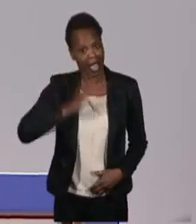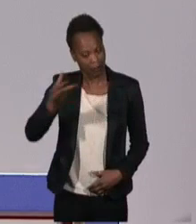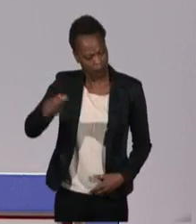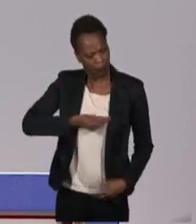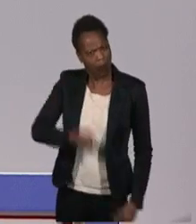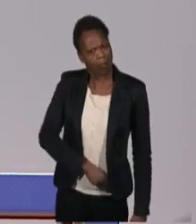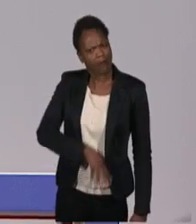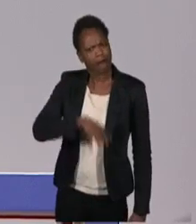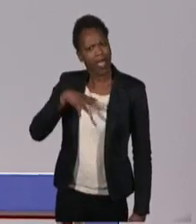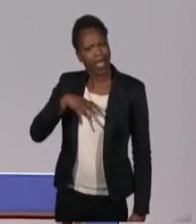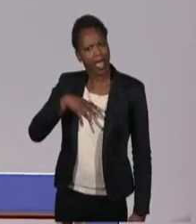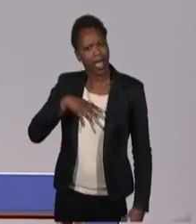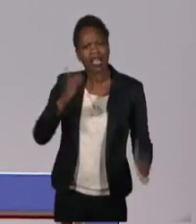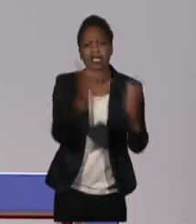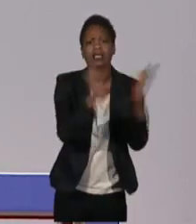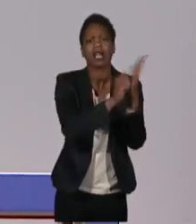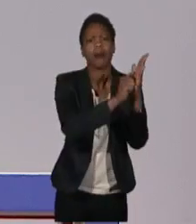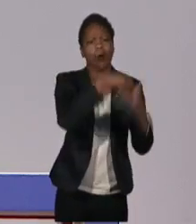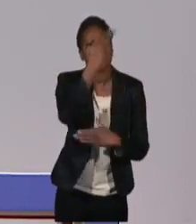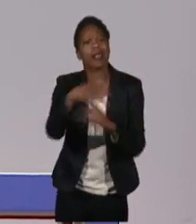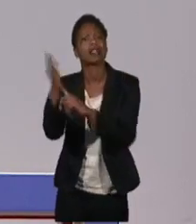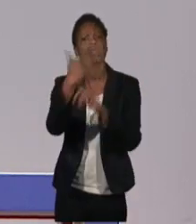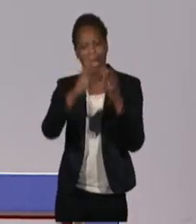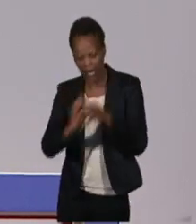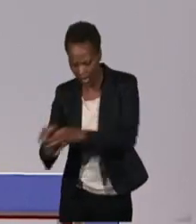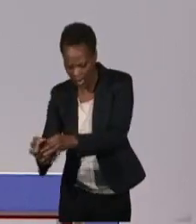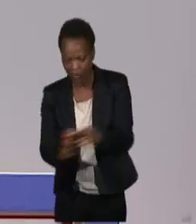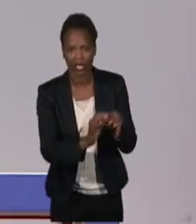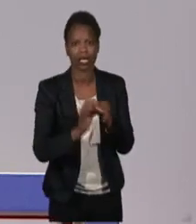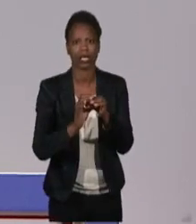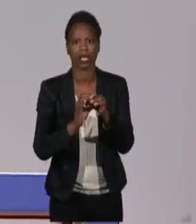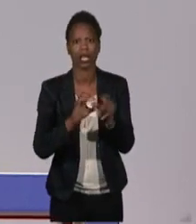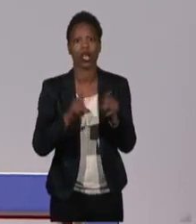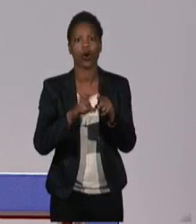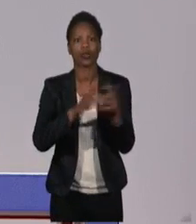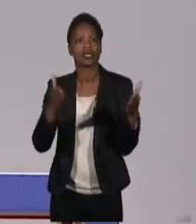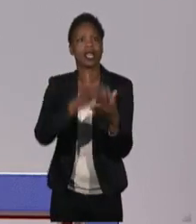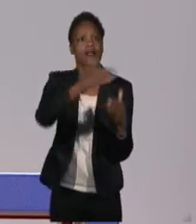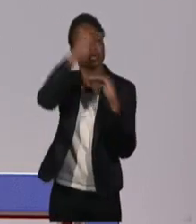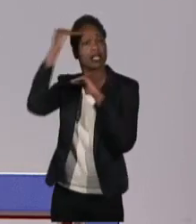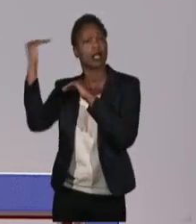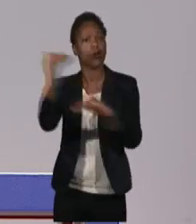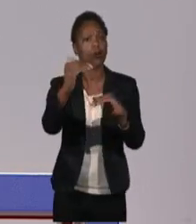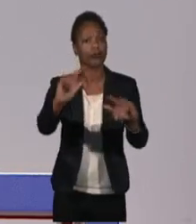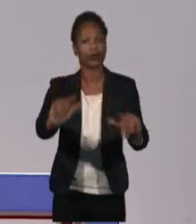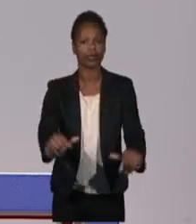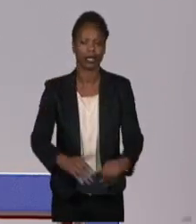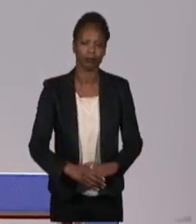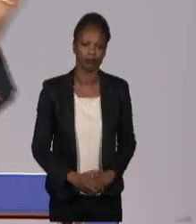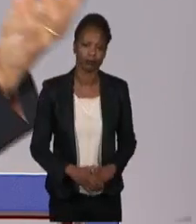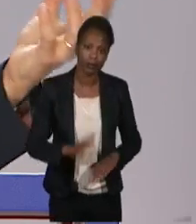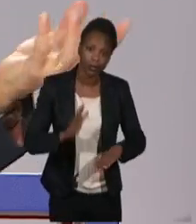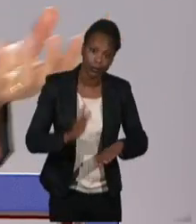Il incarne la solidarité nationale et notre foi indéfectible dans le progrès. Et